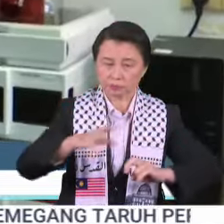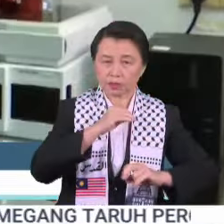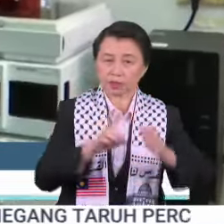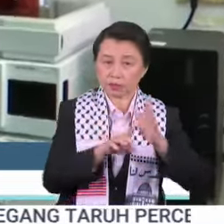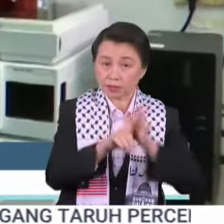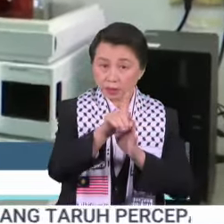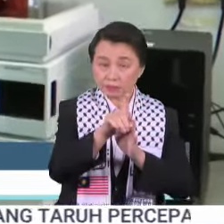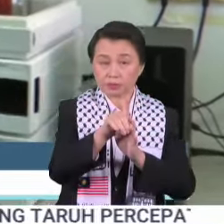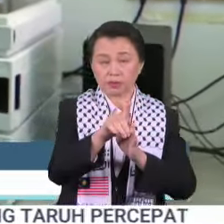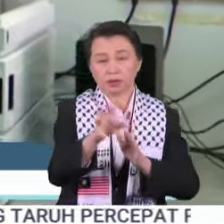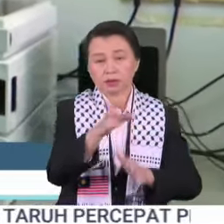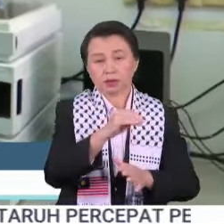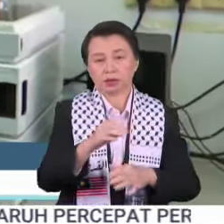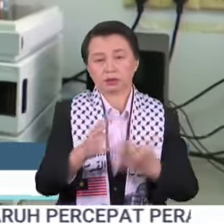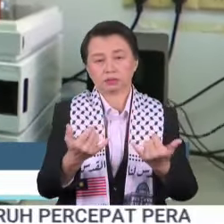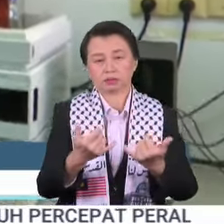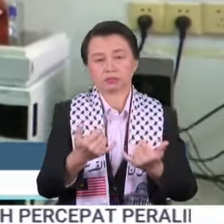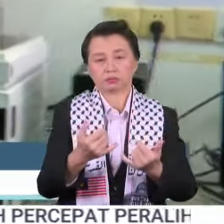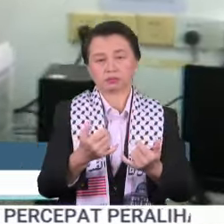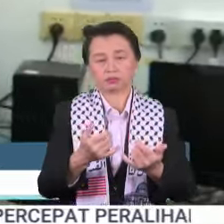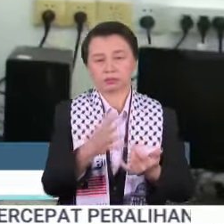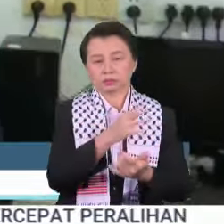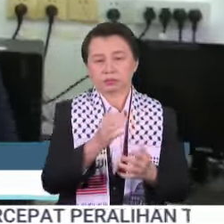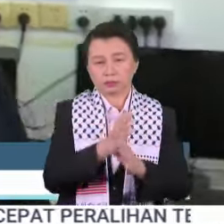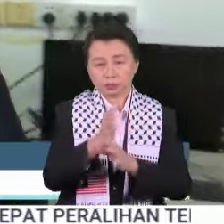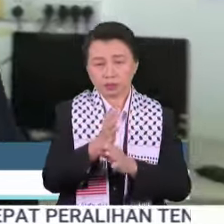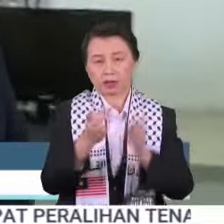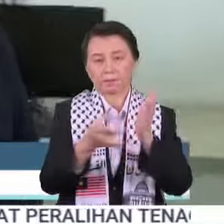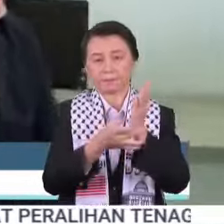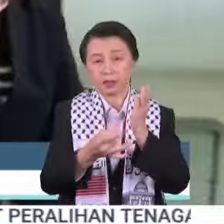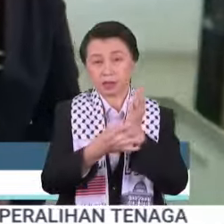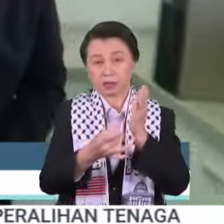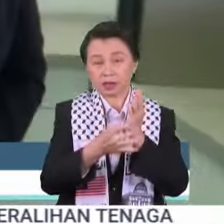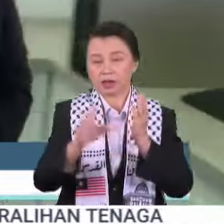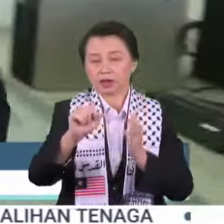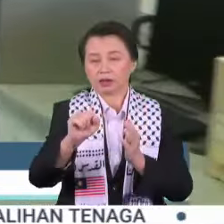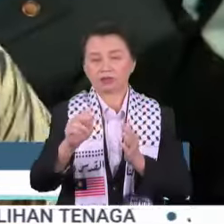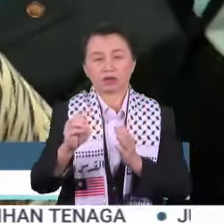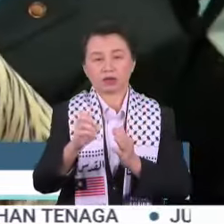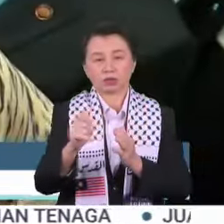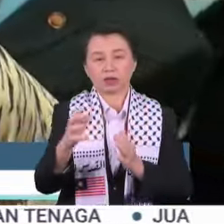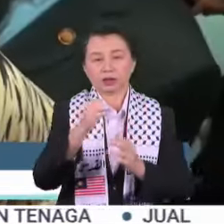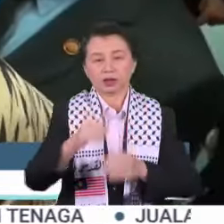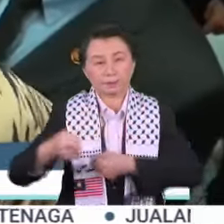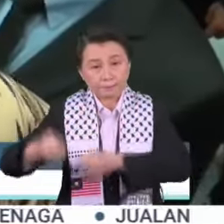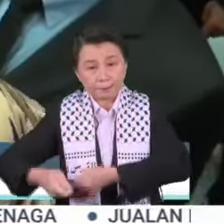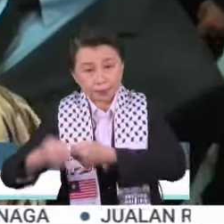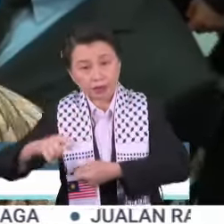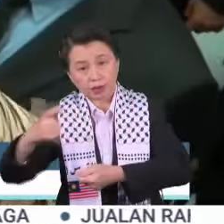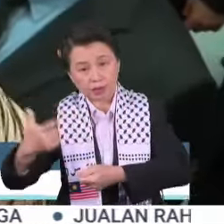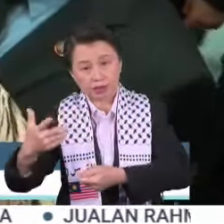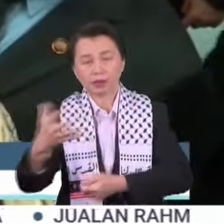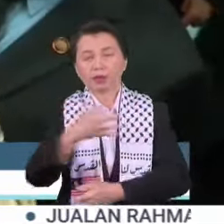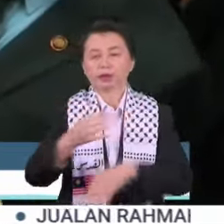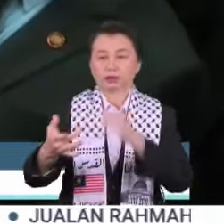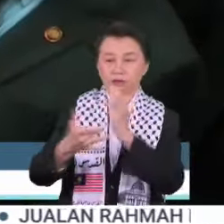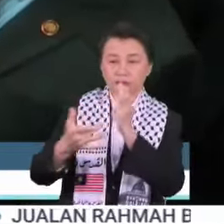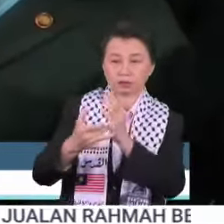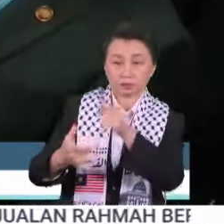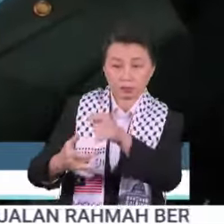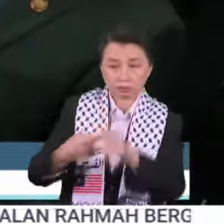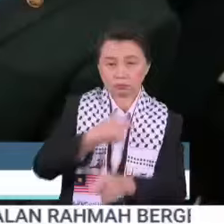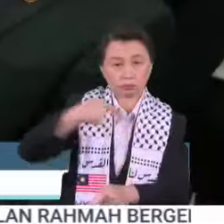development. Satu utamanya dalam bidang minyak sawit dan juga pertanian yang lain. Bagaimana teknologi yang ada di China